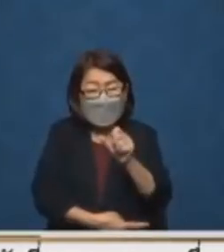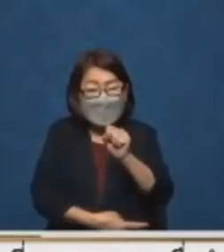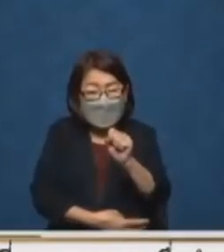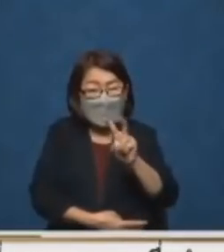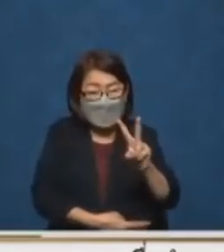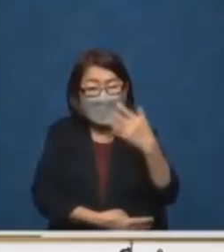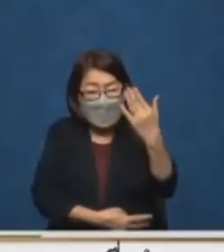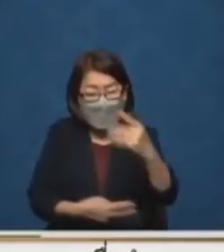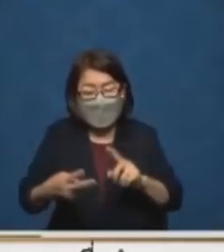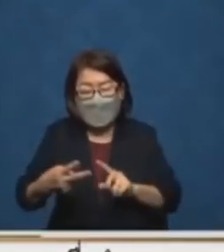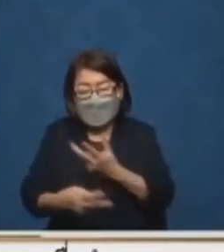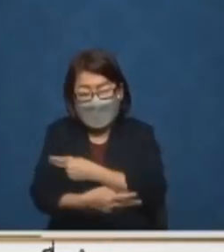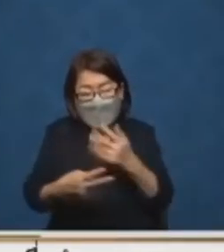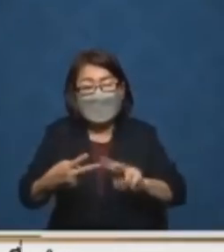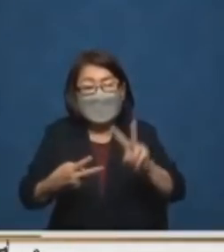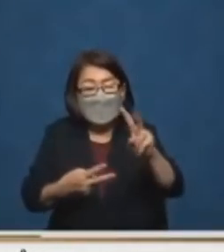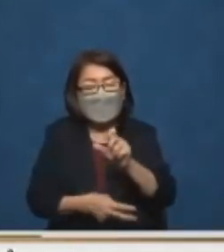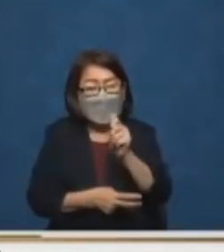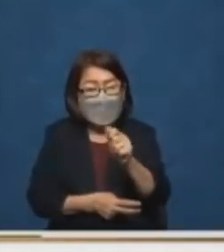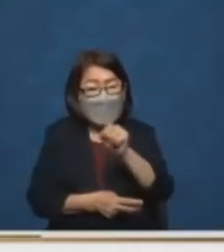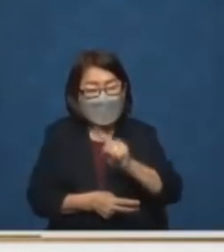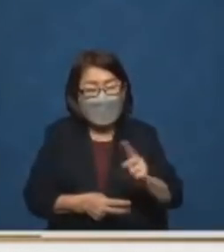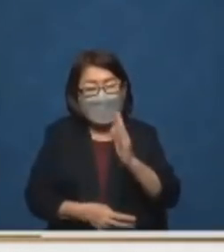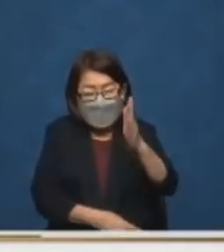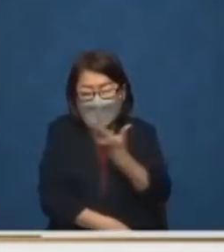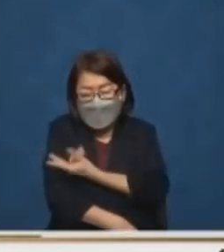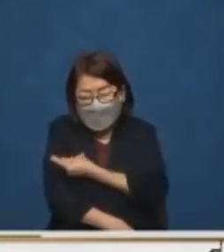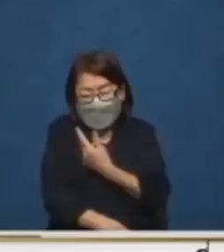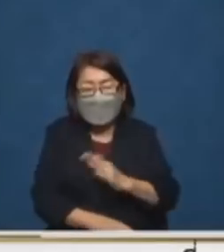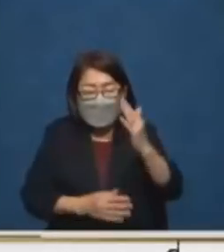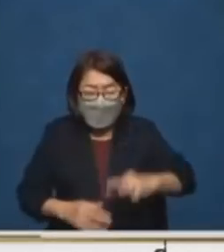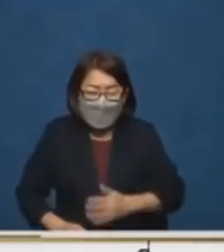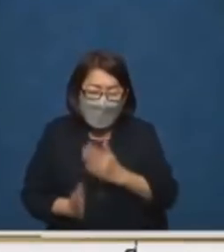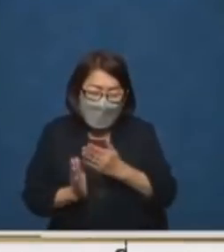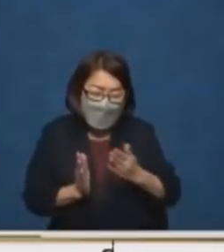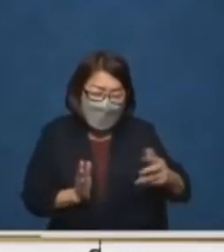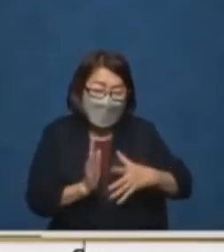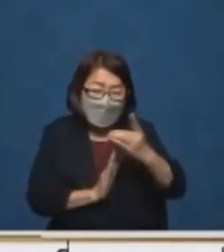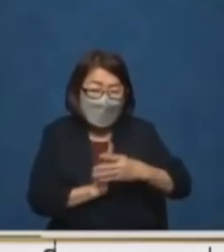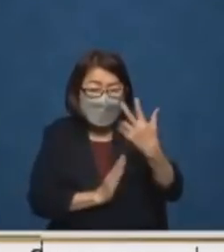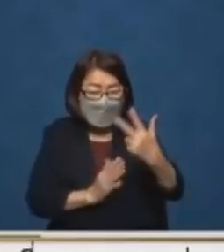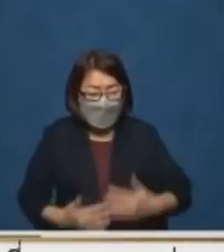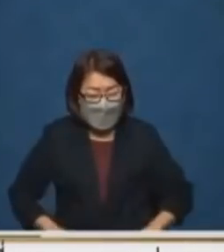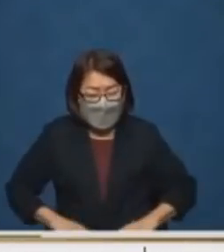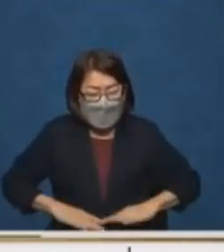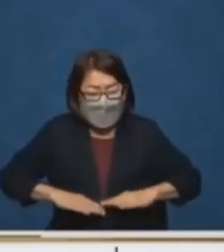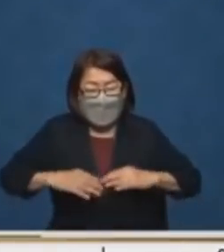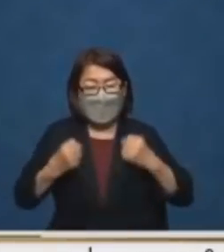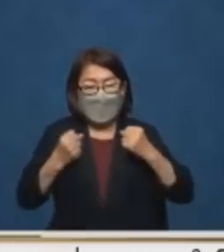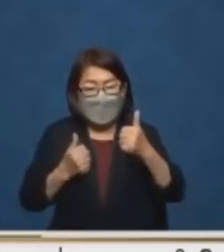เท่า เพียง 3 สัประดาต่างจากเดิมที่วคซีนชีโนวคฉีด 2 เข็แล้ว ต้องใช้ถึง 12 สัประดา